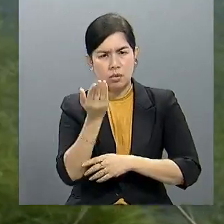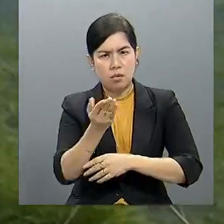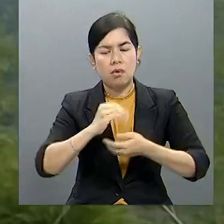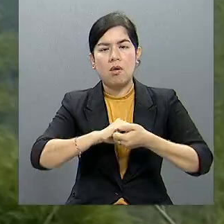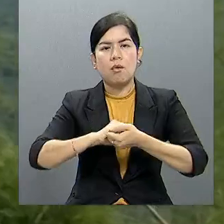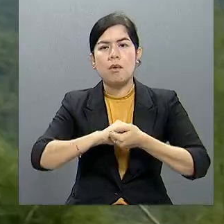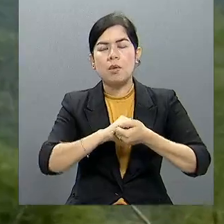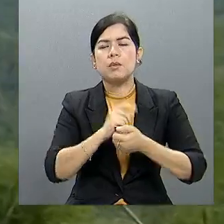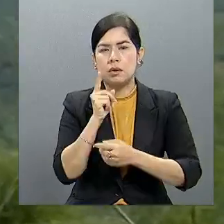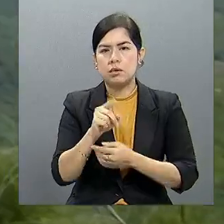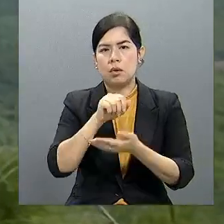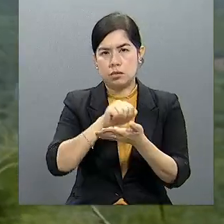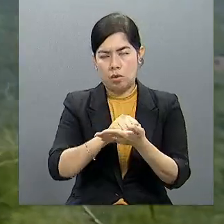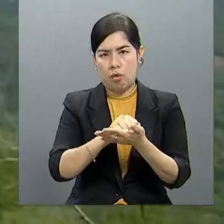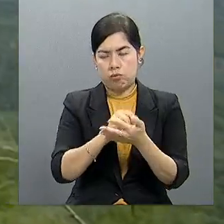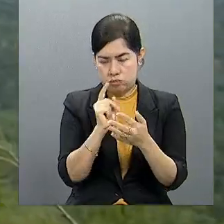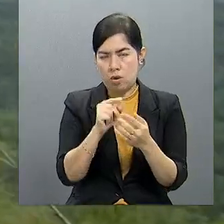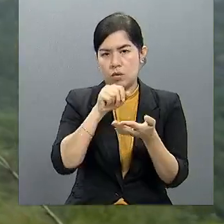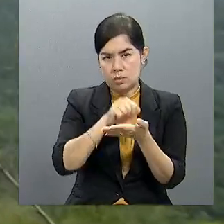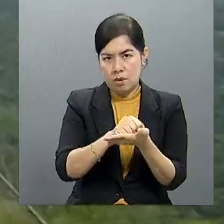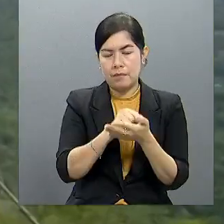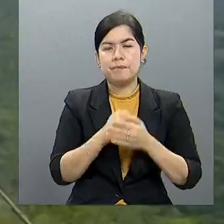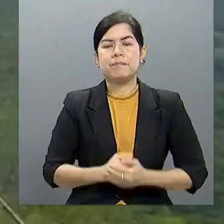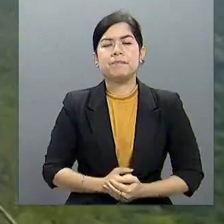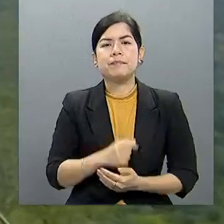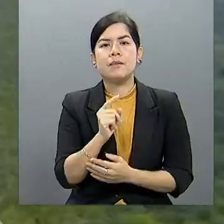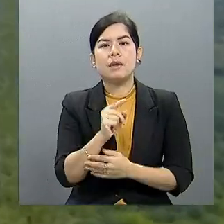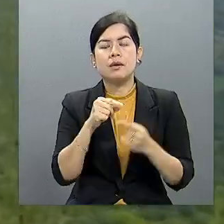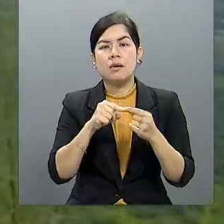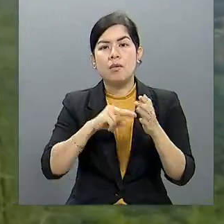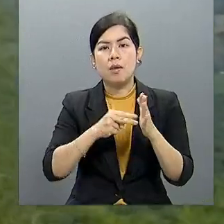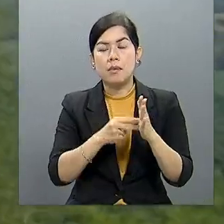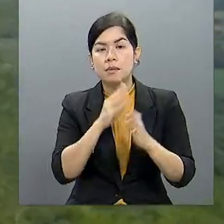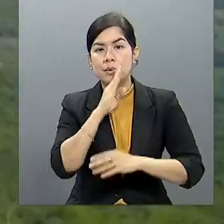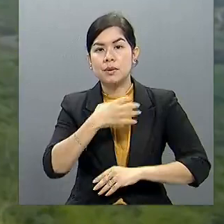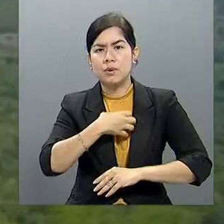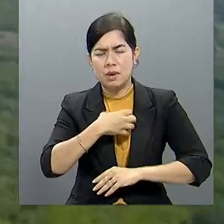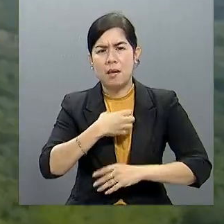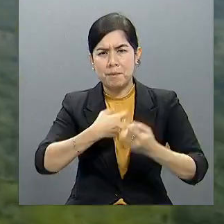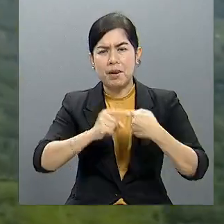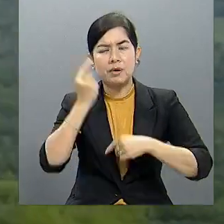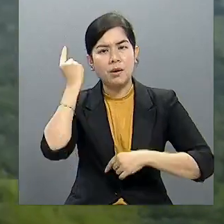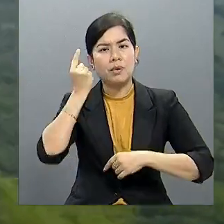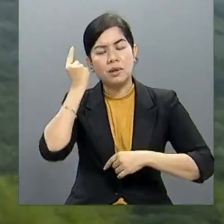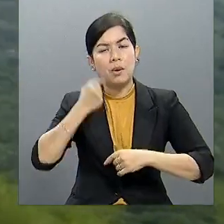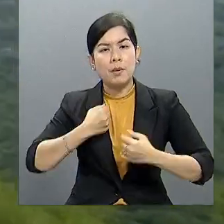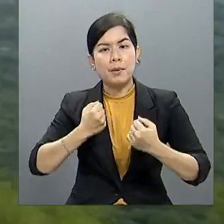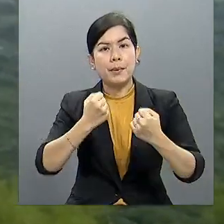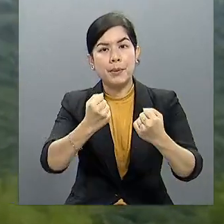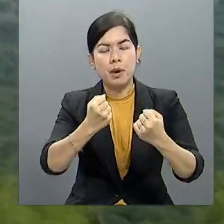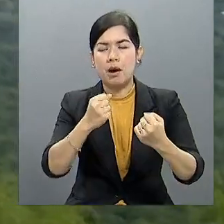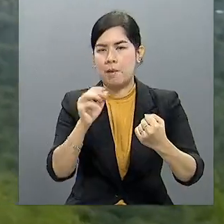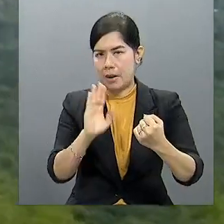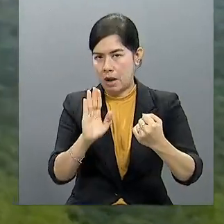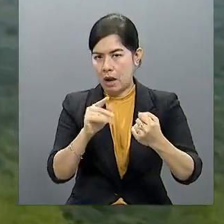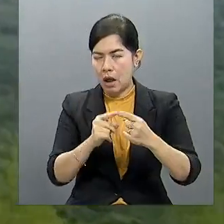ไปก่อนครัคผชมอย่ที่ยังรู้วหลังจากนี้ไม่ใช่ว่าอยากจะไปสับหัธรมชาติขับรถไปเข้าไม่ได้นะต้วามันจะมี